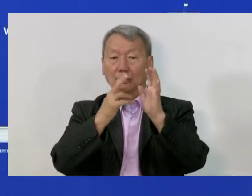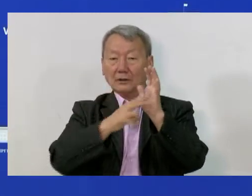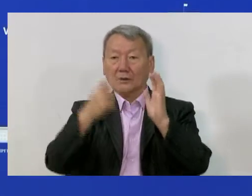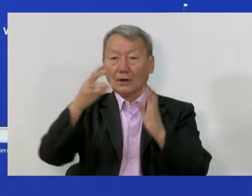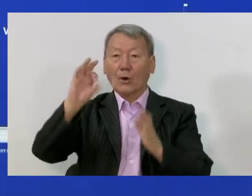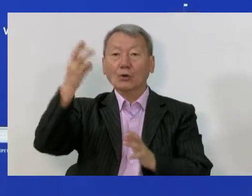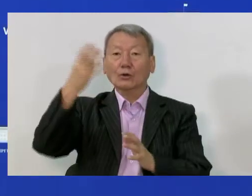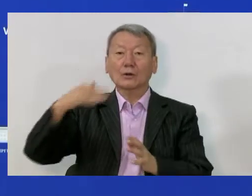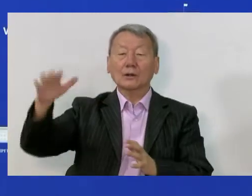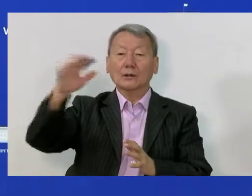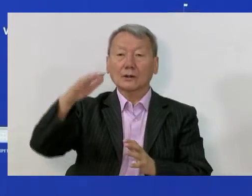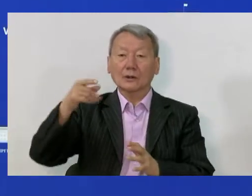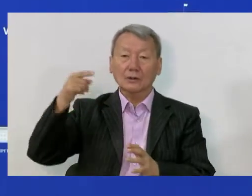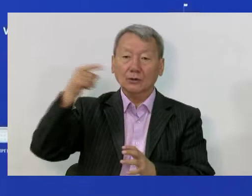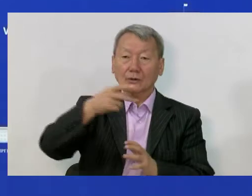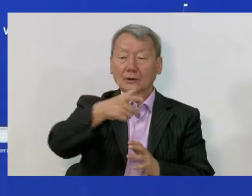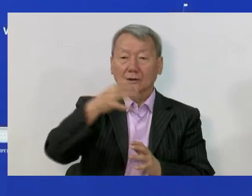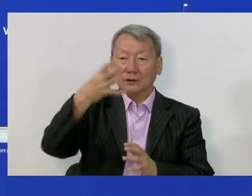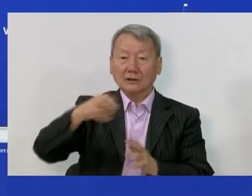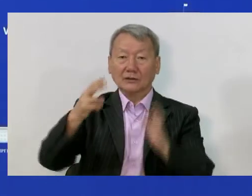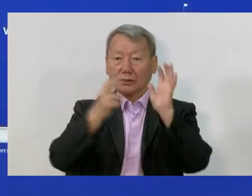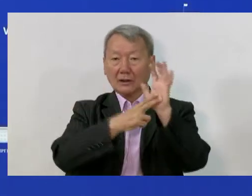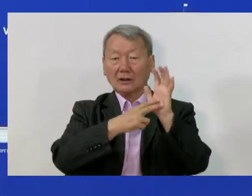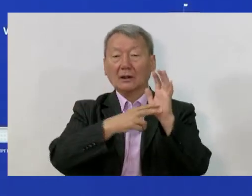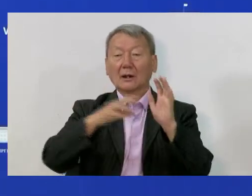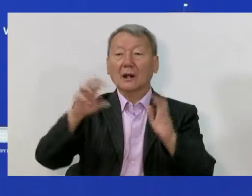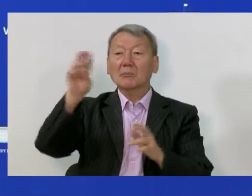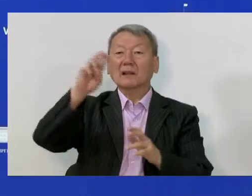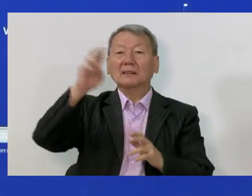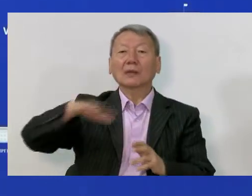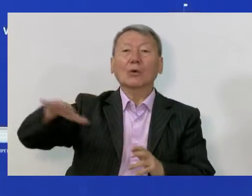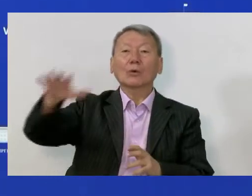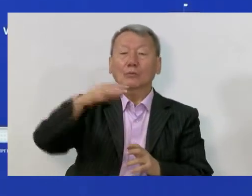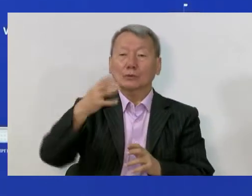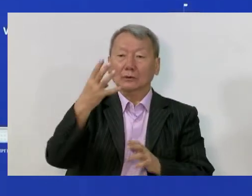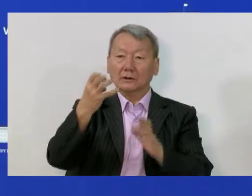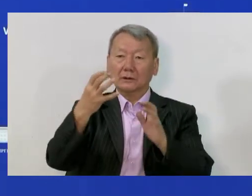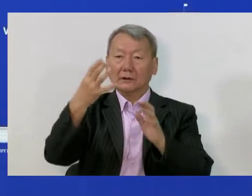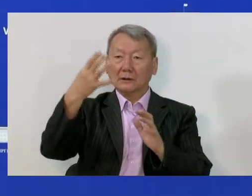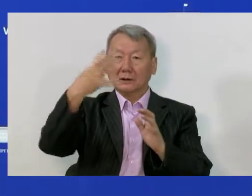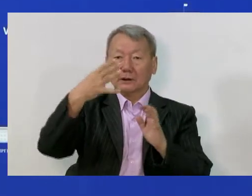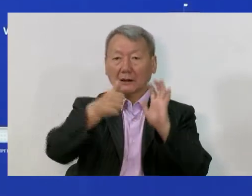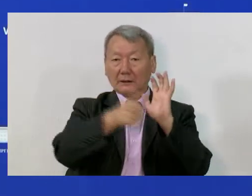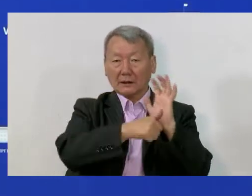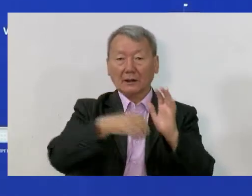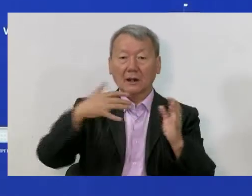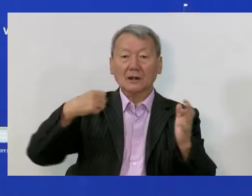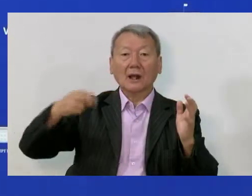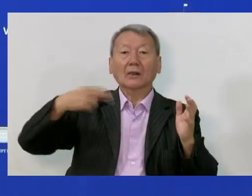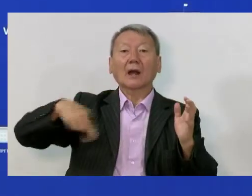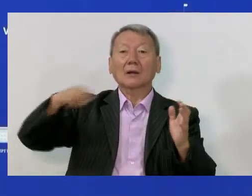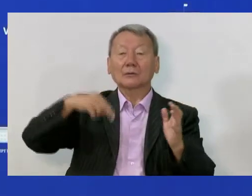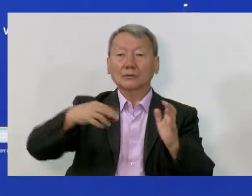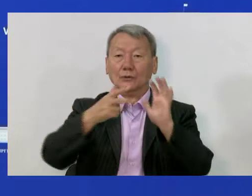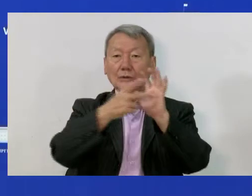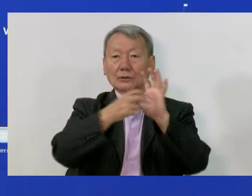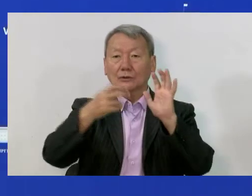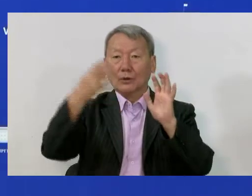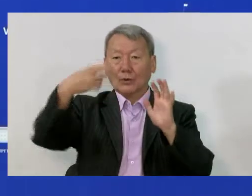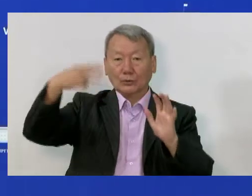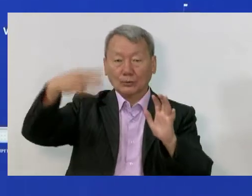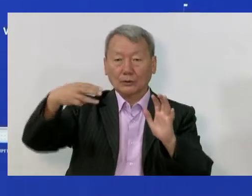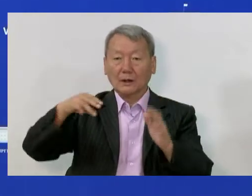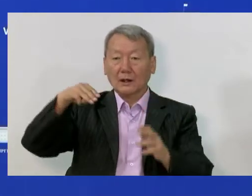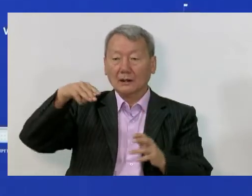облысында 1147, Баткен облысында 446, Чалабат облысында 830,